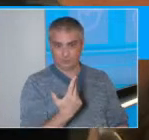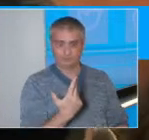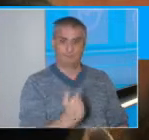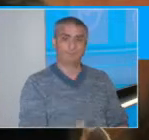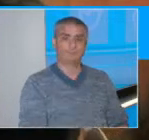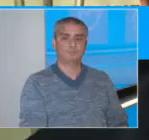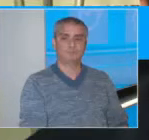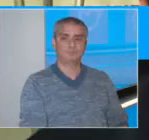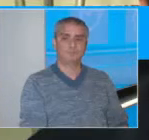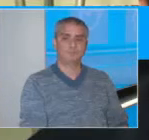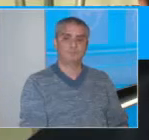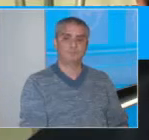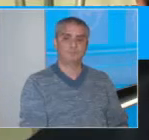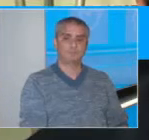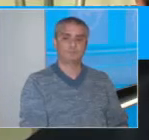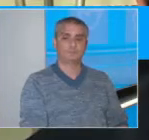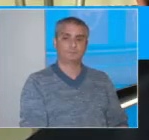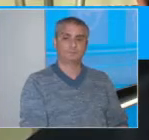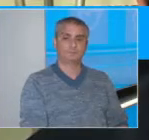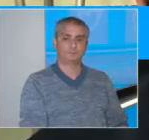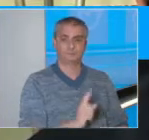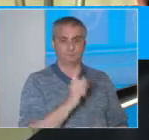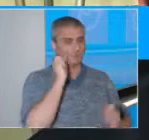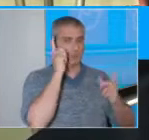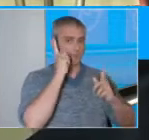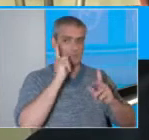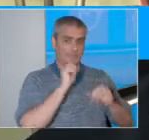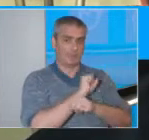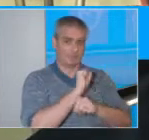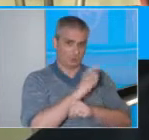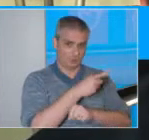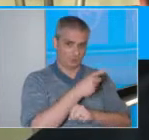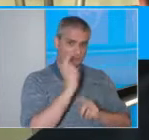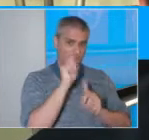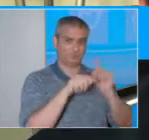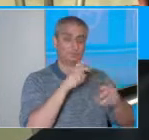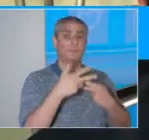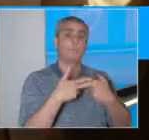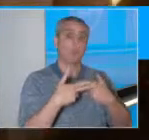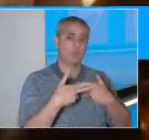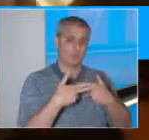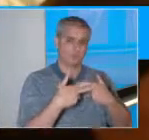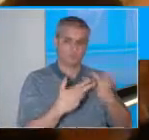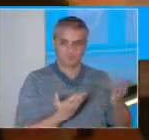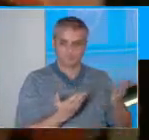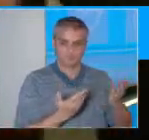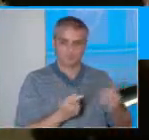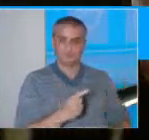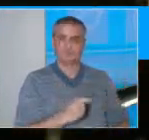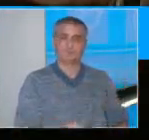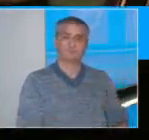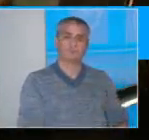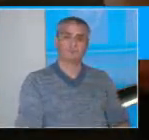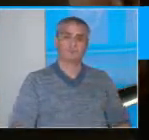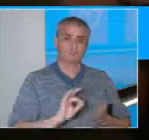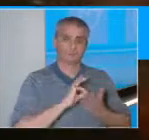החוקים של מדינת ישראל. אל נא להתפלא עם העתירות תגנה ותגנה בקרוב. בגדול מה שזה אומר זה שמשרד הבריאות